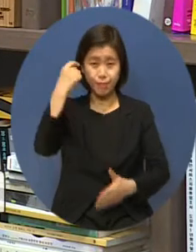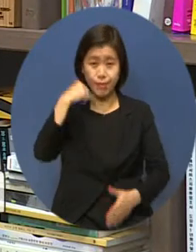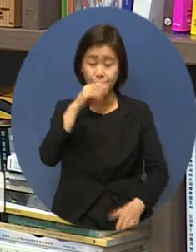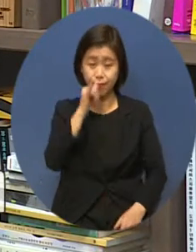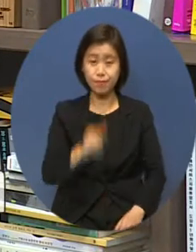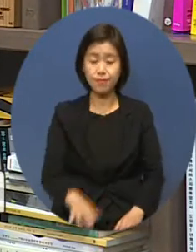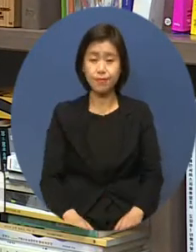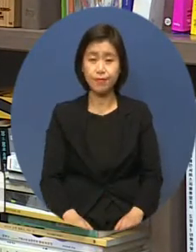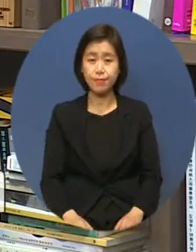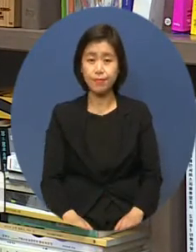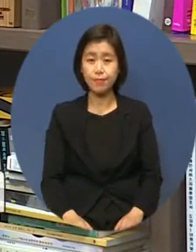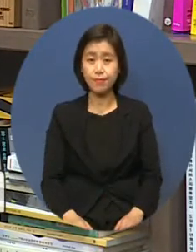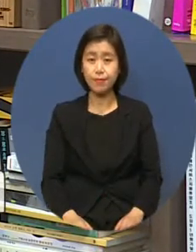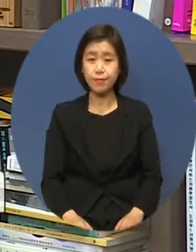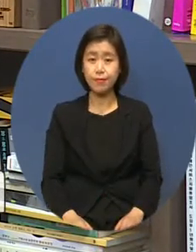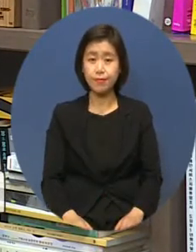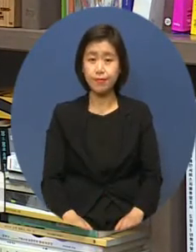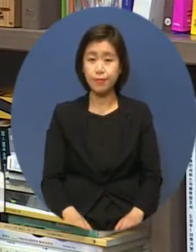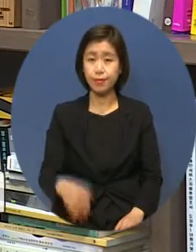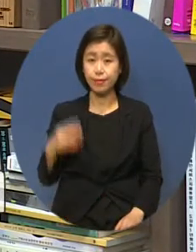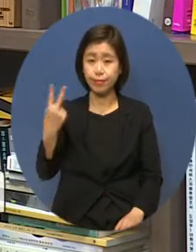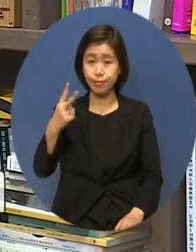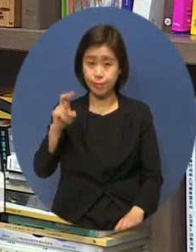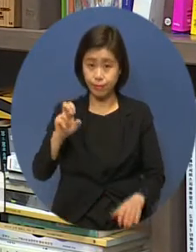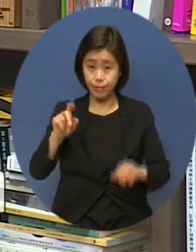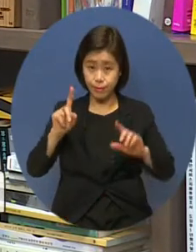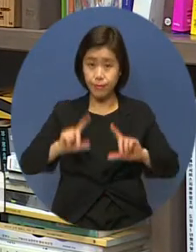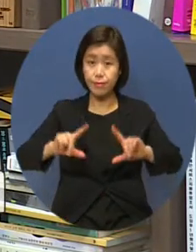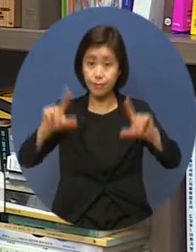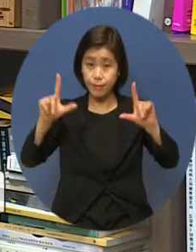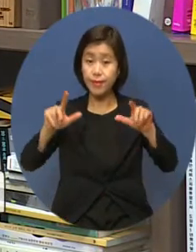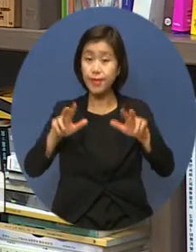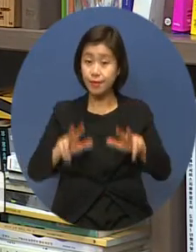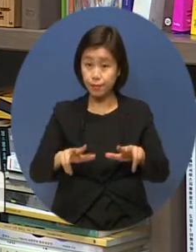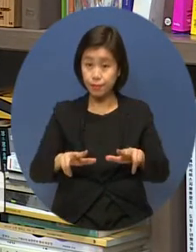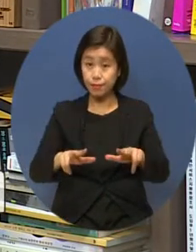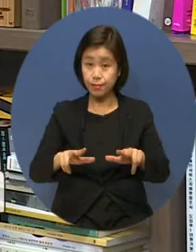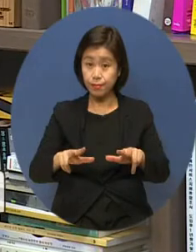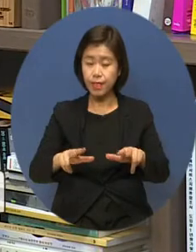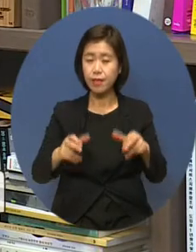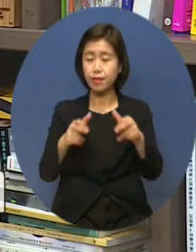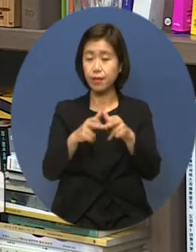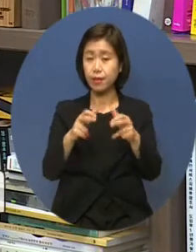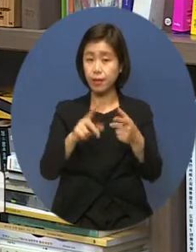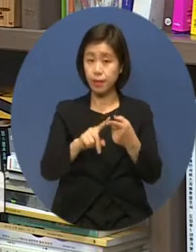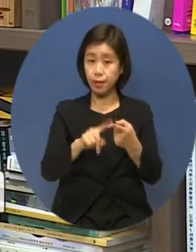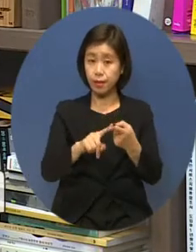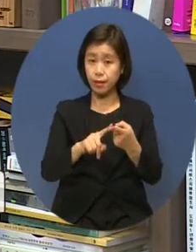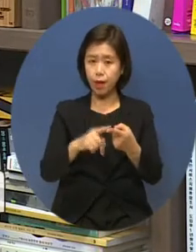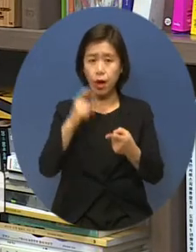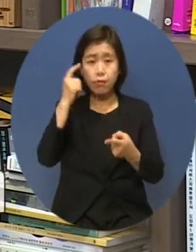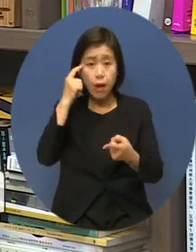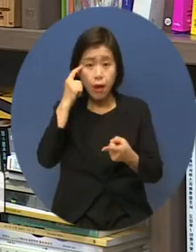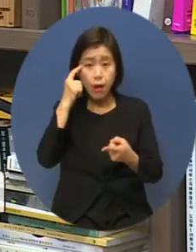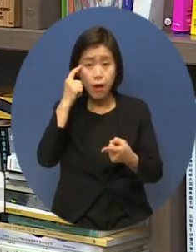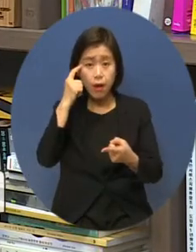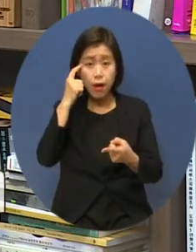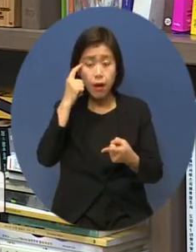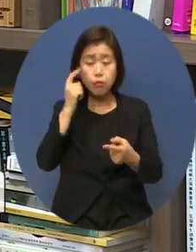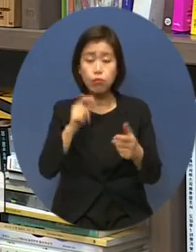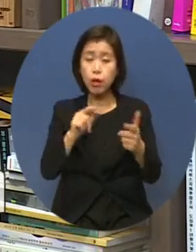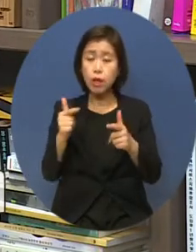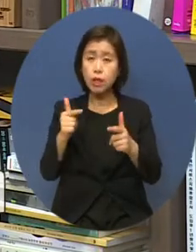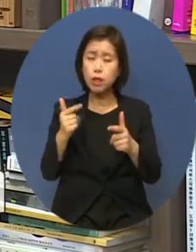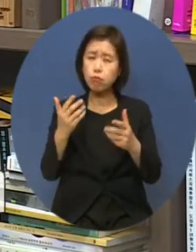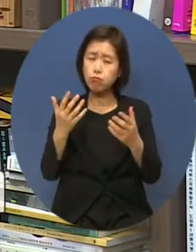같은데요. 이제 2021년인 이 지금은 좀 그래도 장애인에 대해서 인식이라든지 이런 부분이 많이